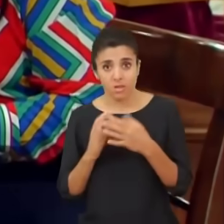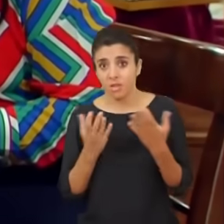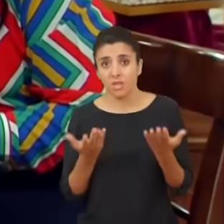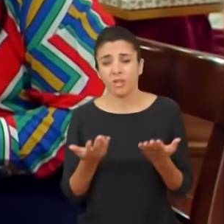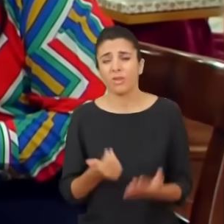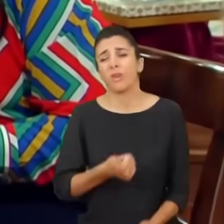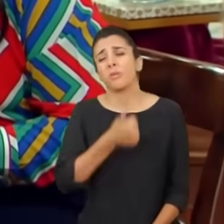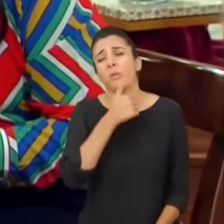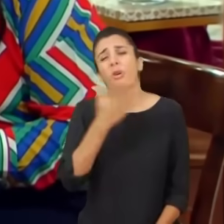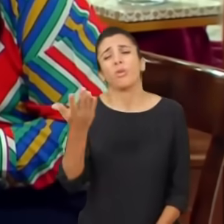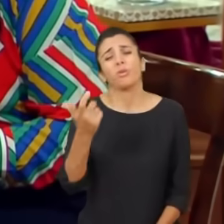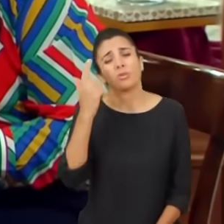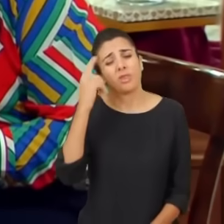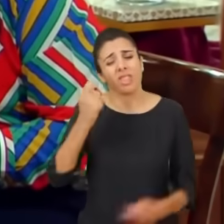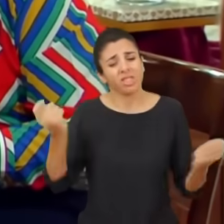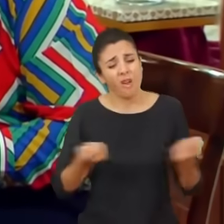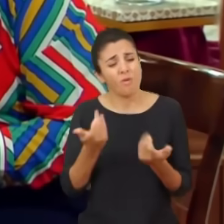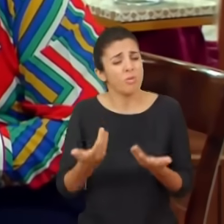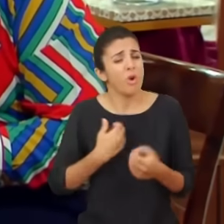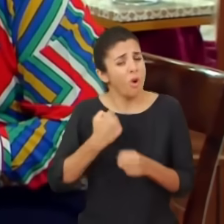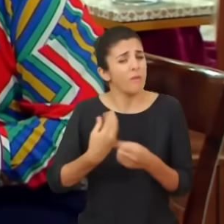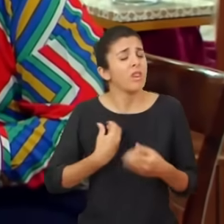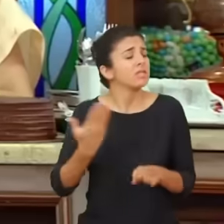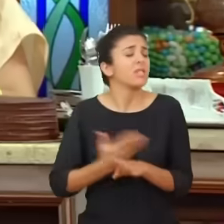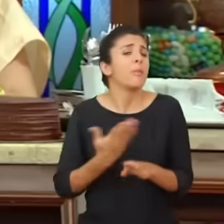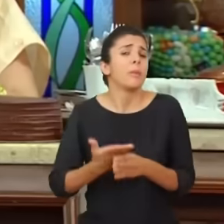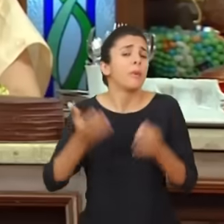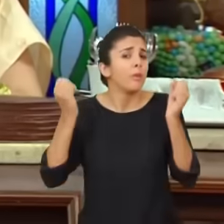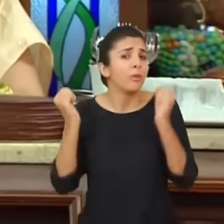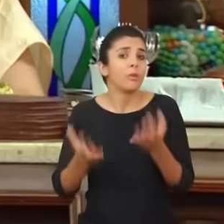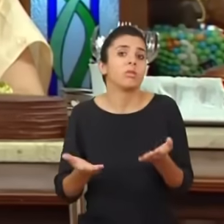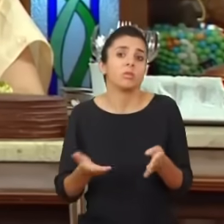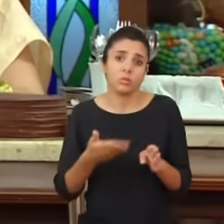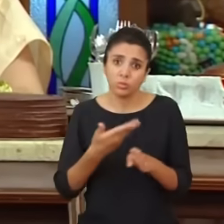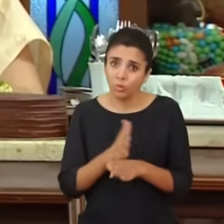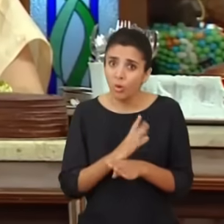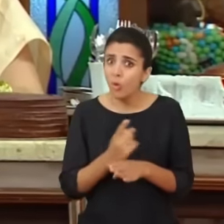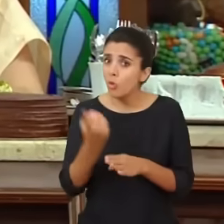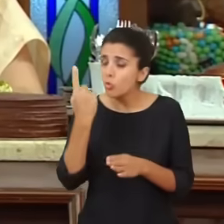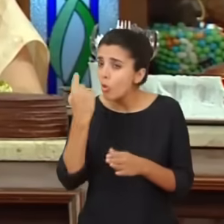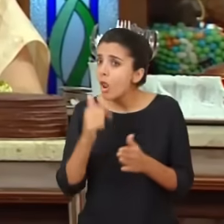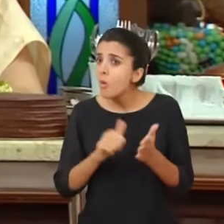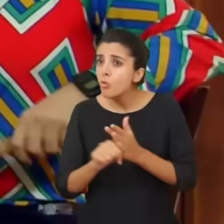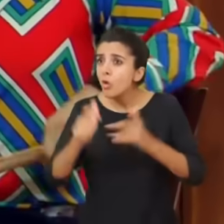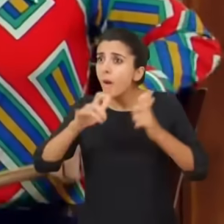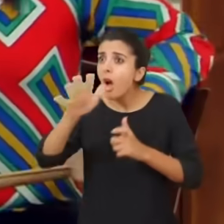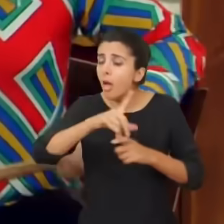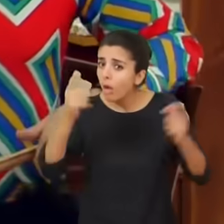Hadi. Ya, nereden çıktı bu davul işi ya? Öf! Vallahi ya, dün bütün mahalleyi